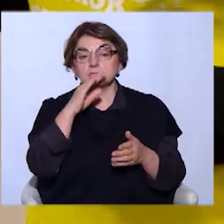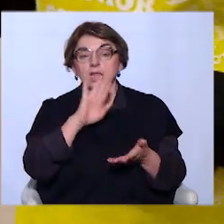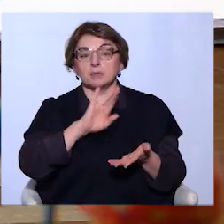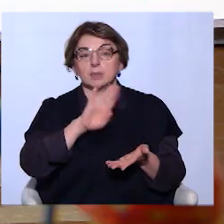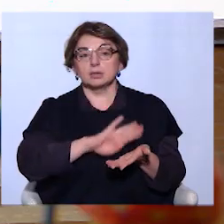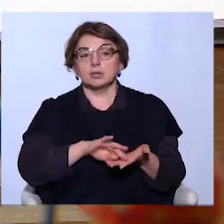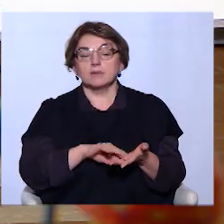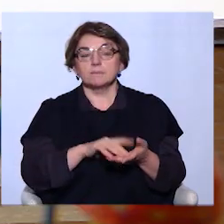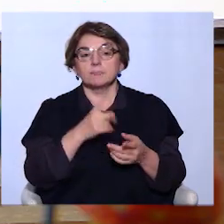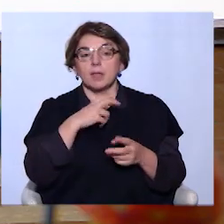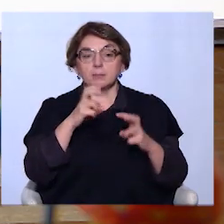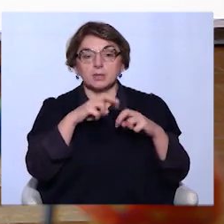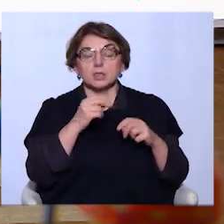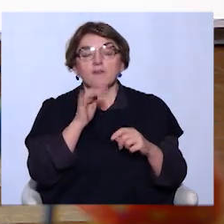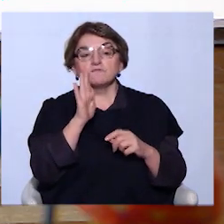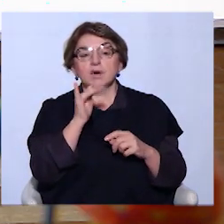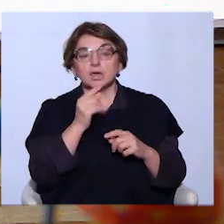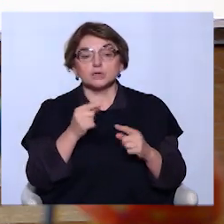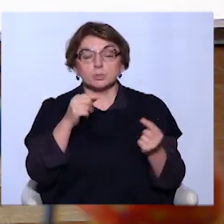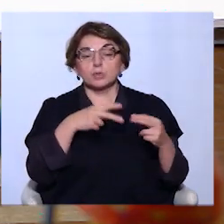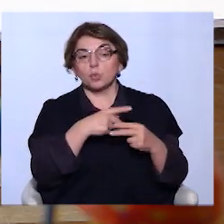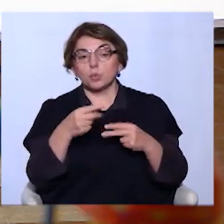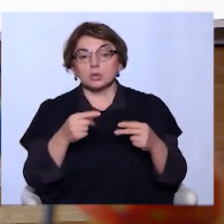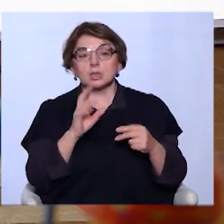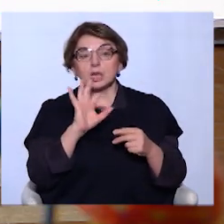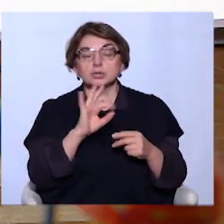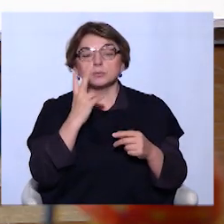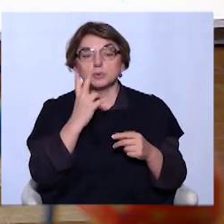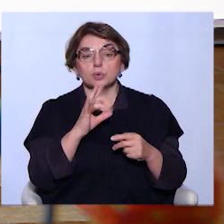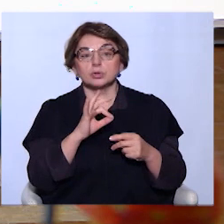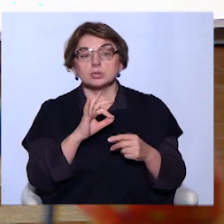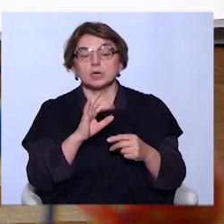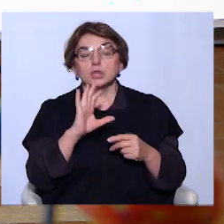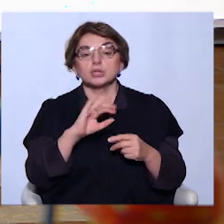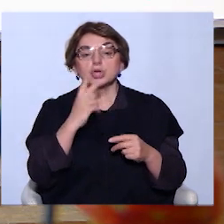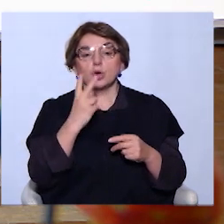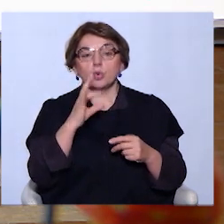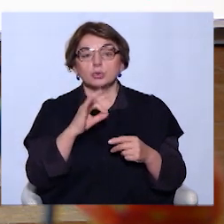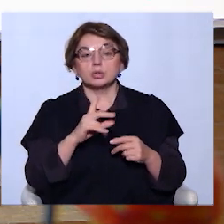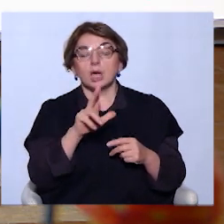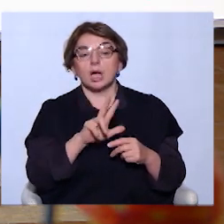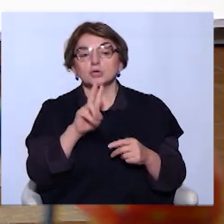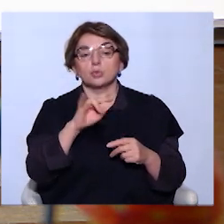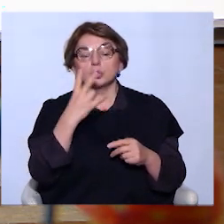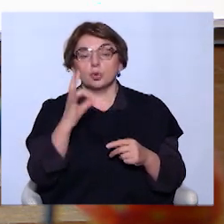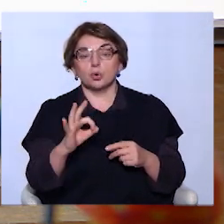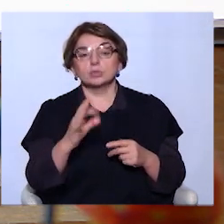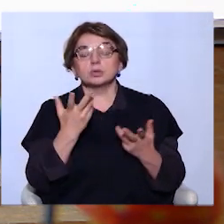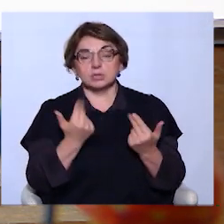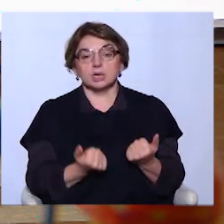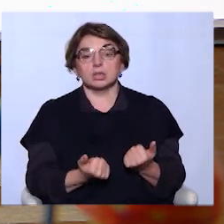წყალი. გადავამოწმოთ ვალენტობაც და შედგენილობაც: კალციუმის ქლორიდი, CO2 და H2O.